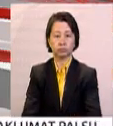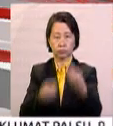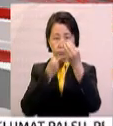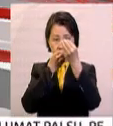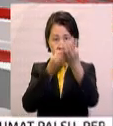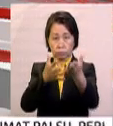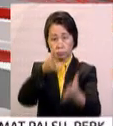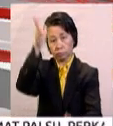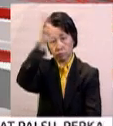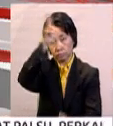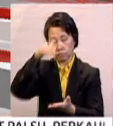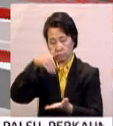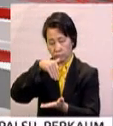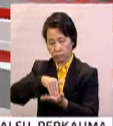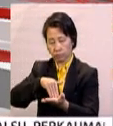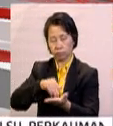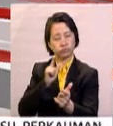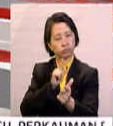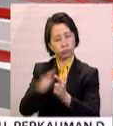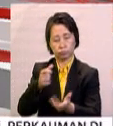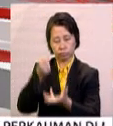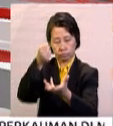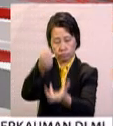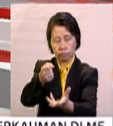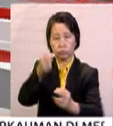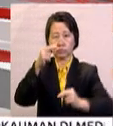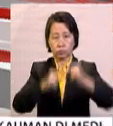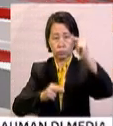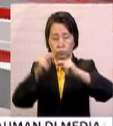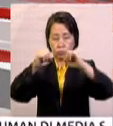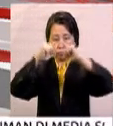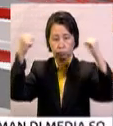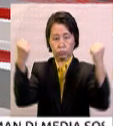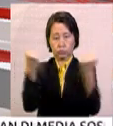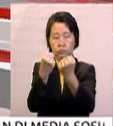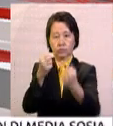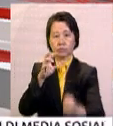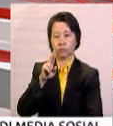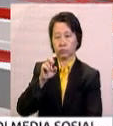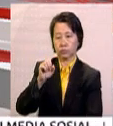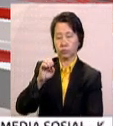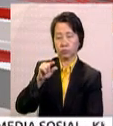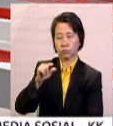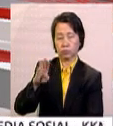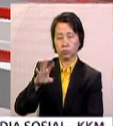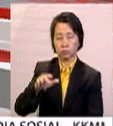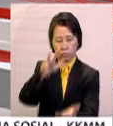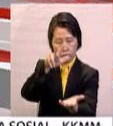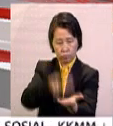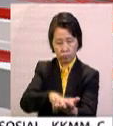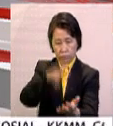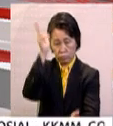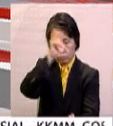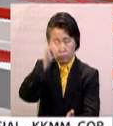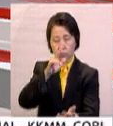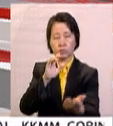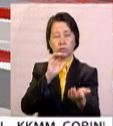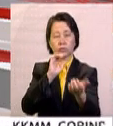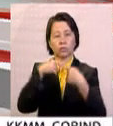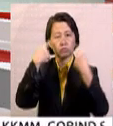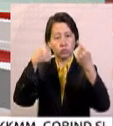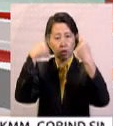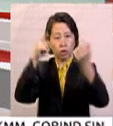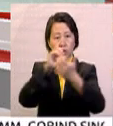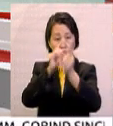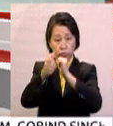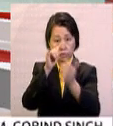Pengumuman kerajaan pusat meluluskan peruntukan untuk pembinaan stadium rugby negara adalah pengiktirafan kerajaan terhadap pencapaian sukan itu.